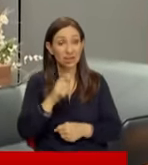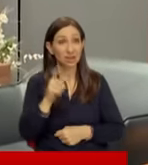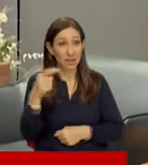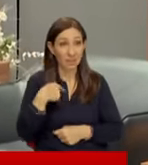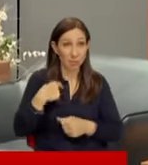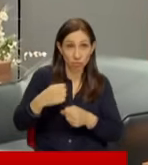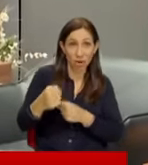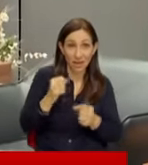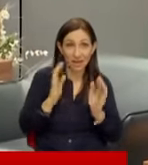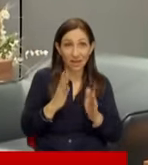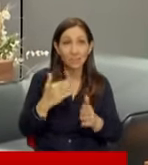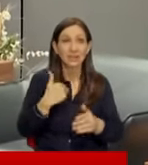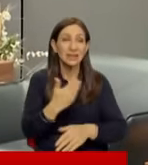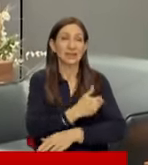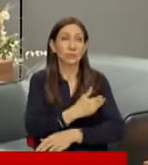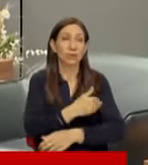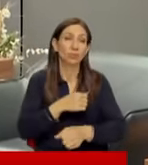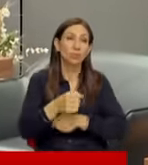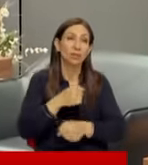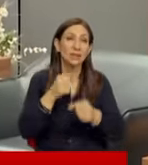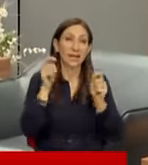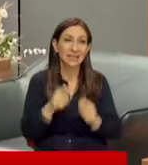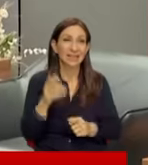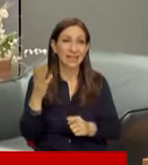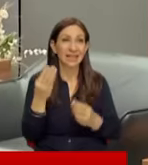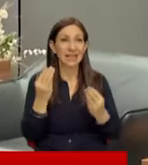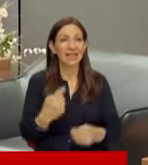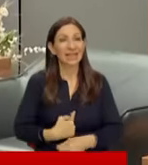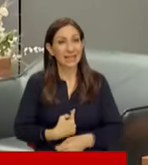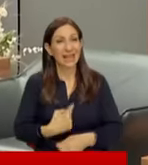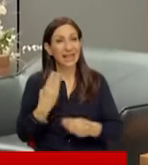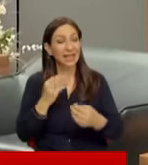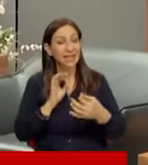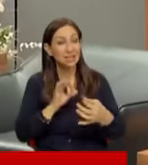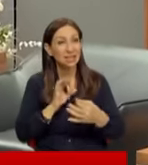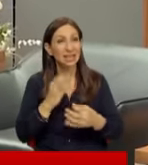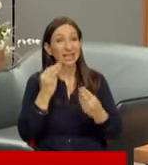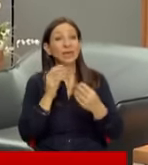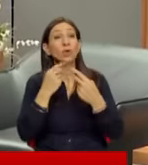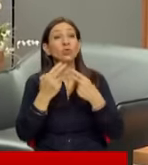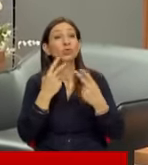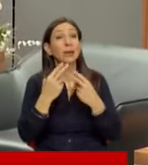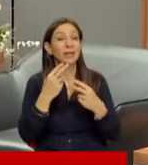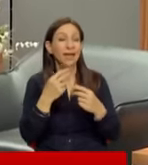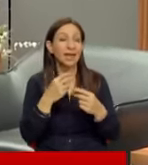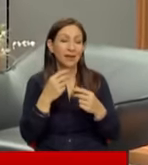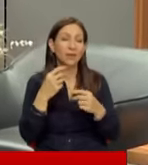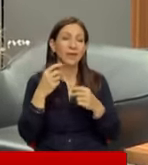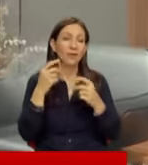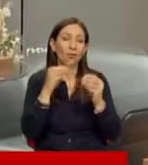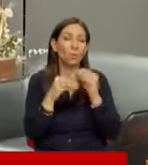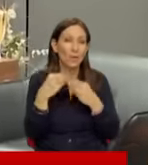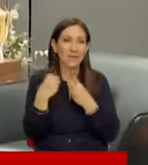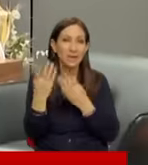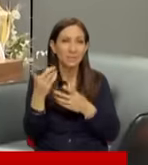edeceklerse bizimle, bizimle hizmette mücadele etsinler, iyi niyette, iyi ilişkide, iyi diyalogda etsinler. Ben böyle bir formül